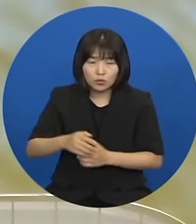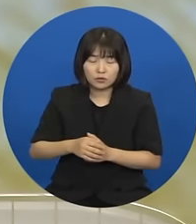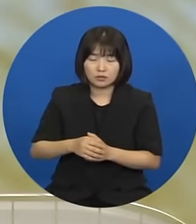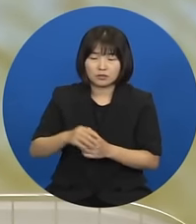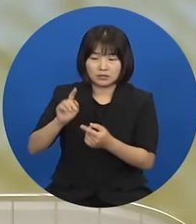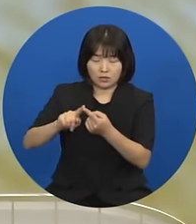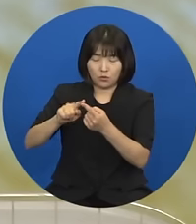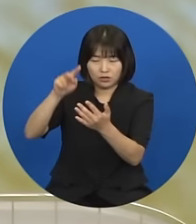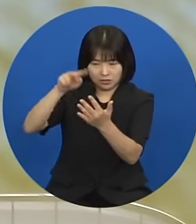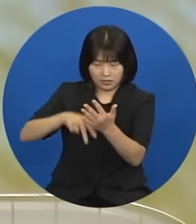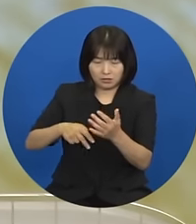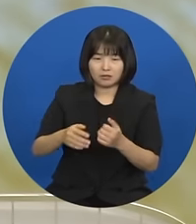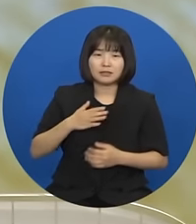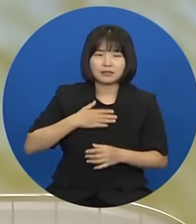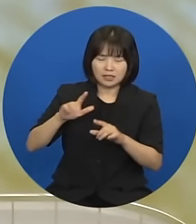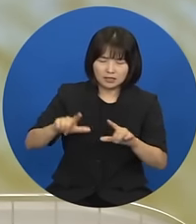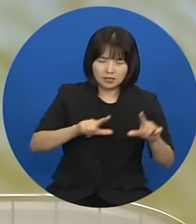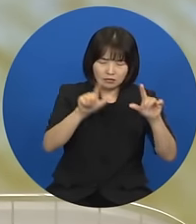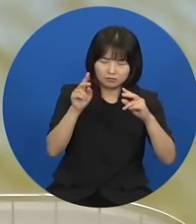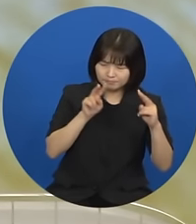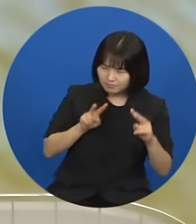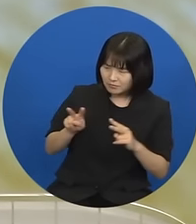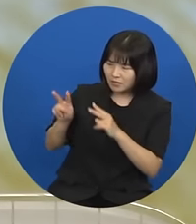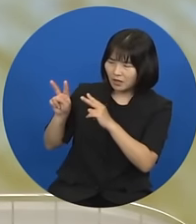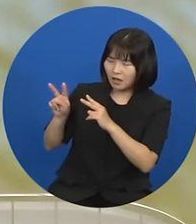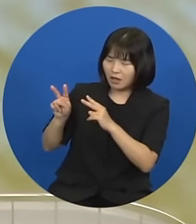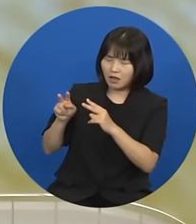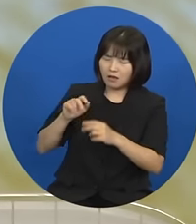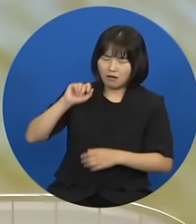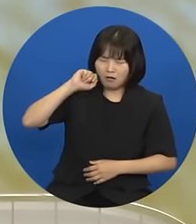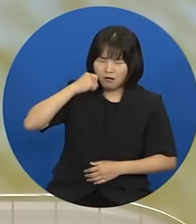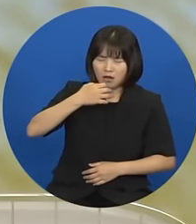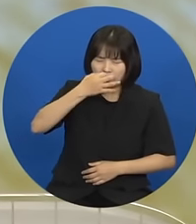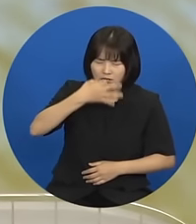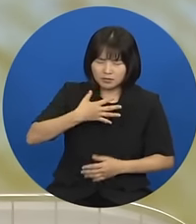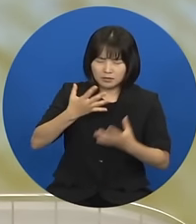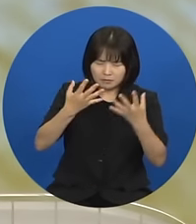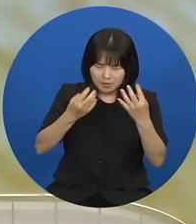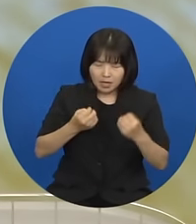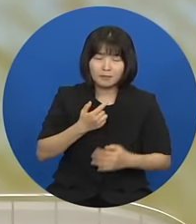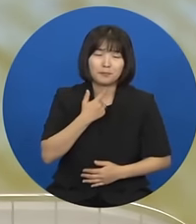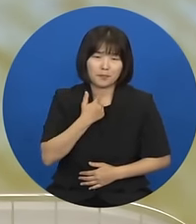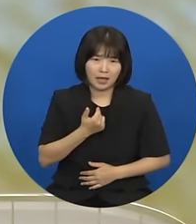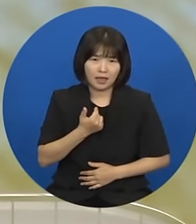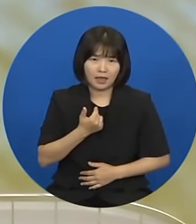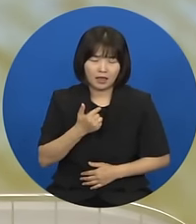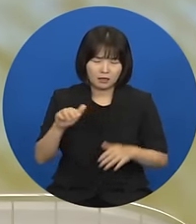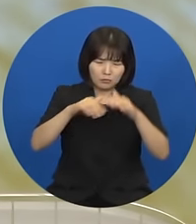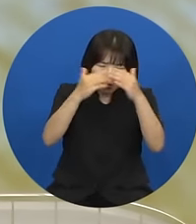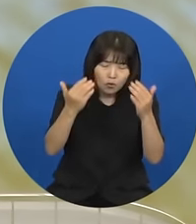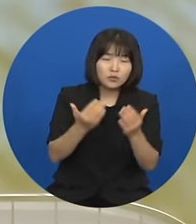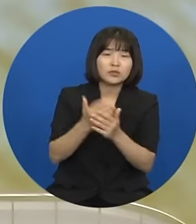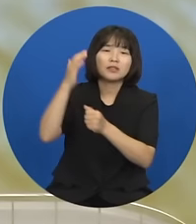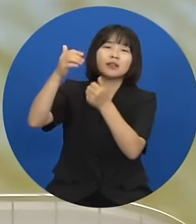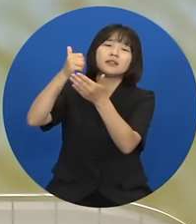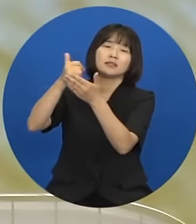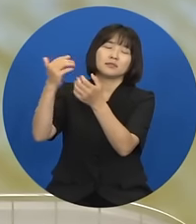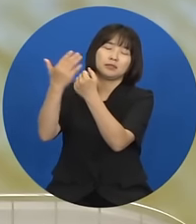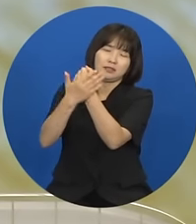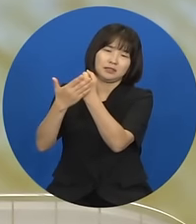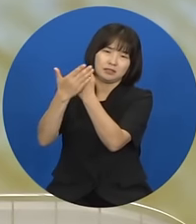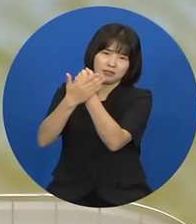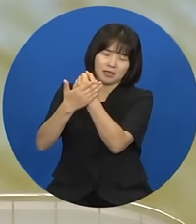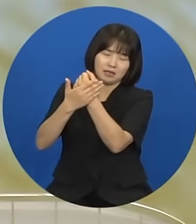읽어드리겠습니다. 제 삶을 되돌아보니 많은 어려움과 힘든 일이 있었지만 모든 것이 다 하나님의